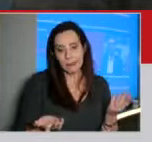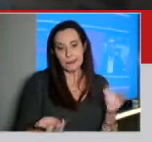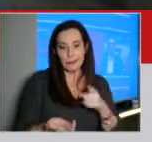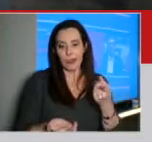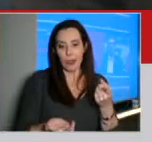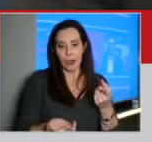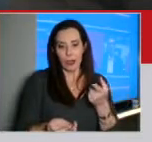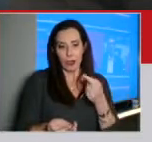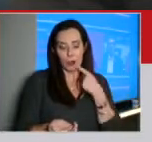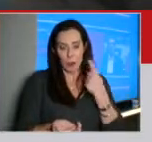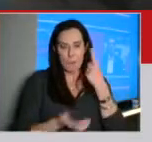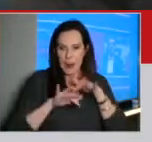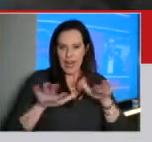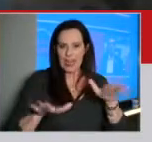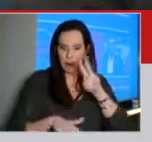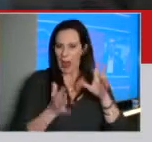אתה לוקח אותנו לכמיליארד שקלים